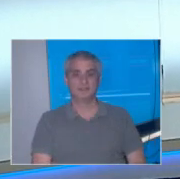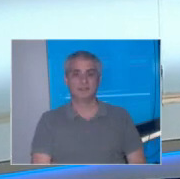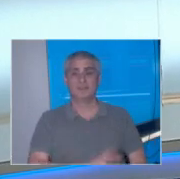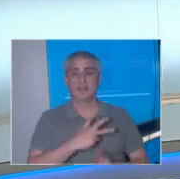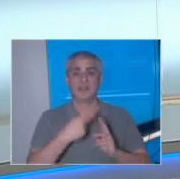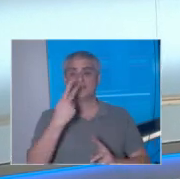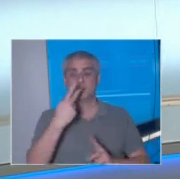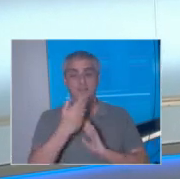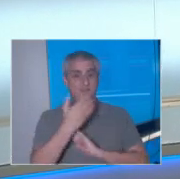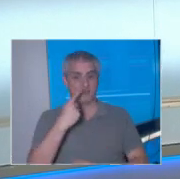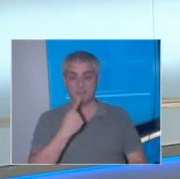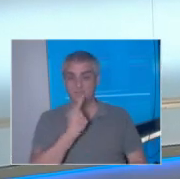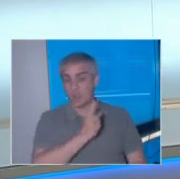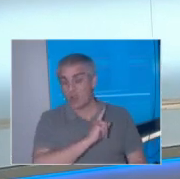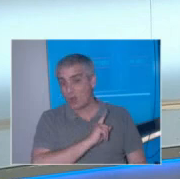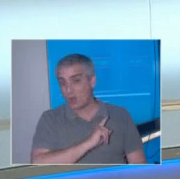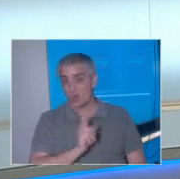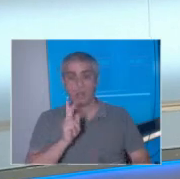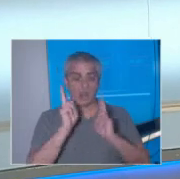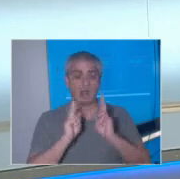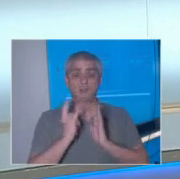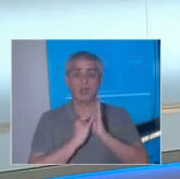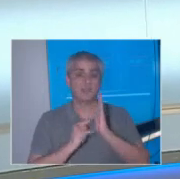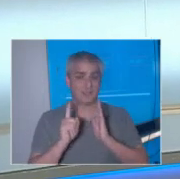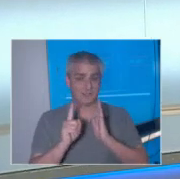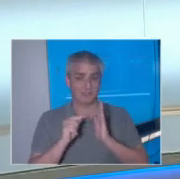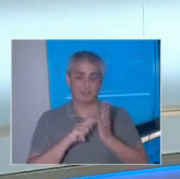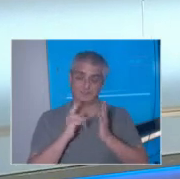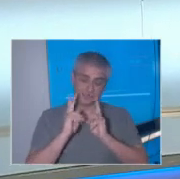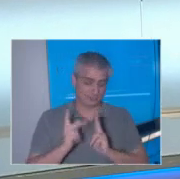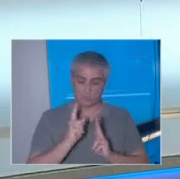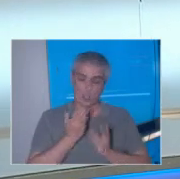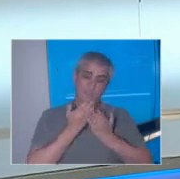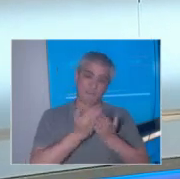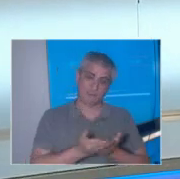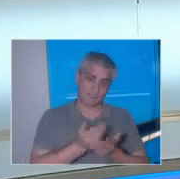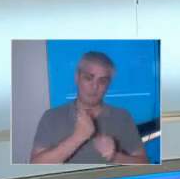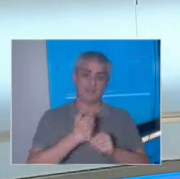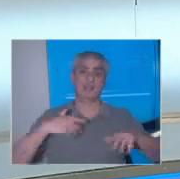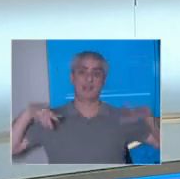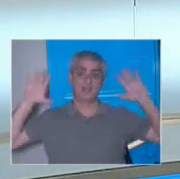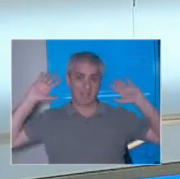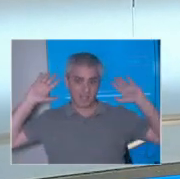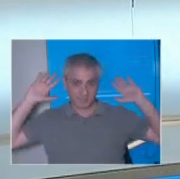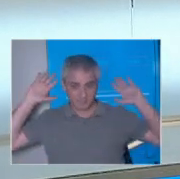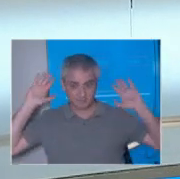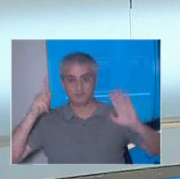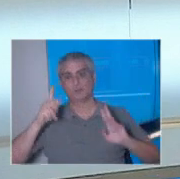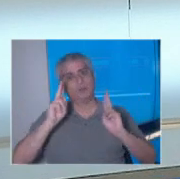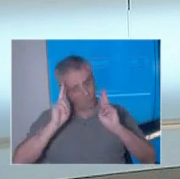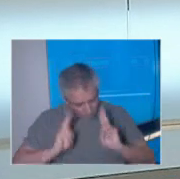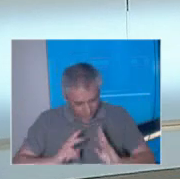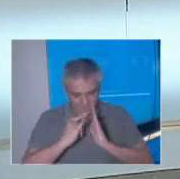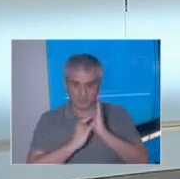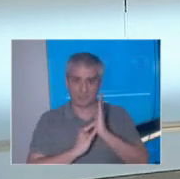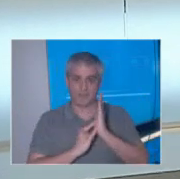שרק יומיים לפני כן אמר, לא אעצור את החקיקה, כי אם אעצור זה לא יסייע וזו תהיה קנייה וכן הלאה. עוצר את